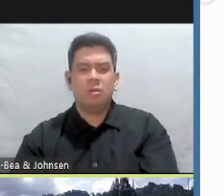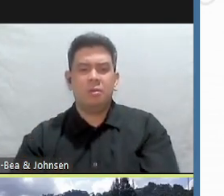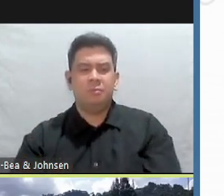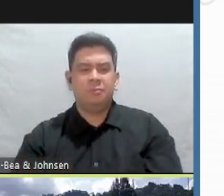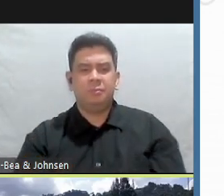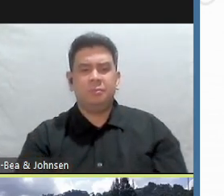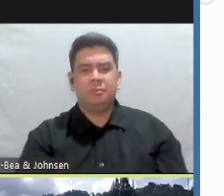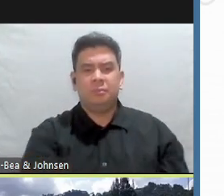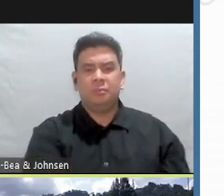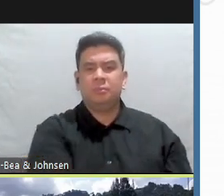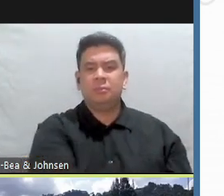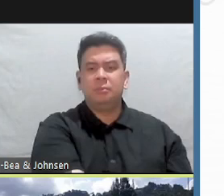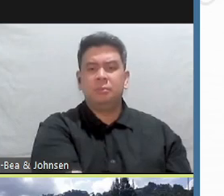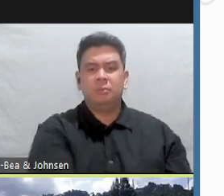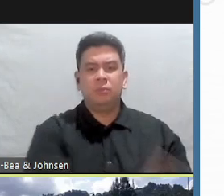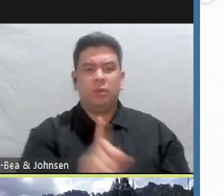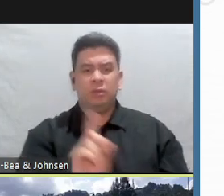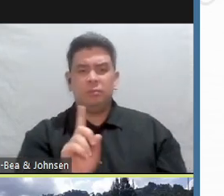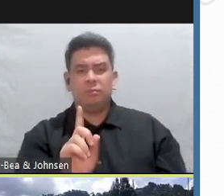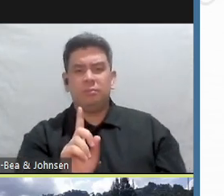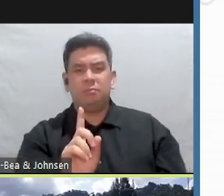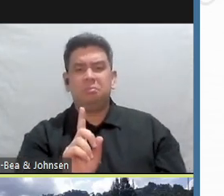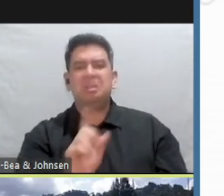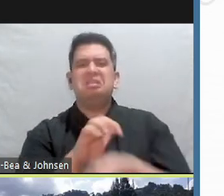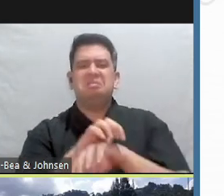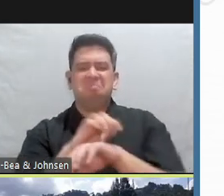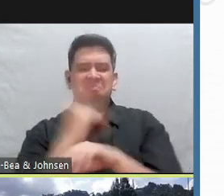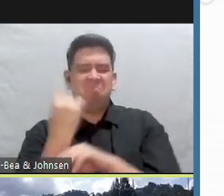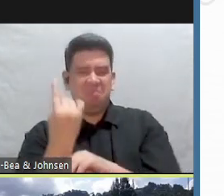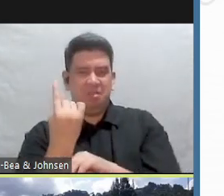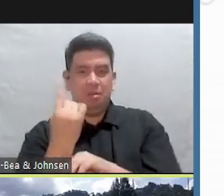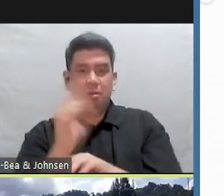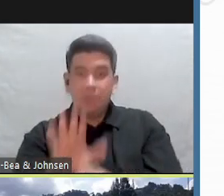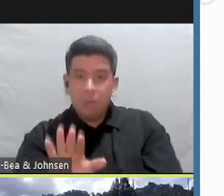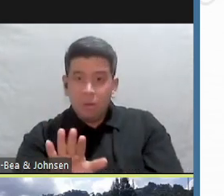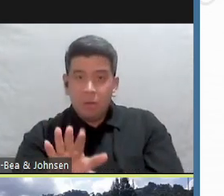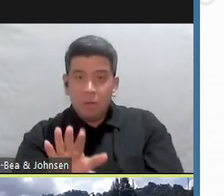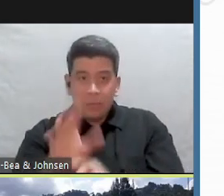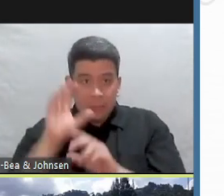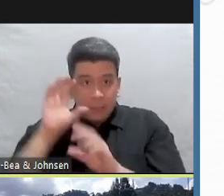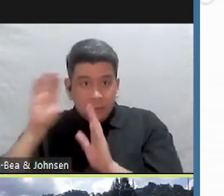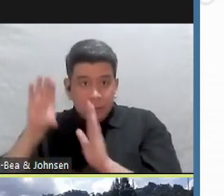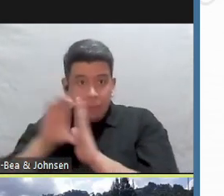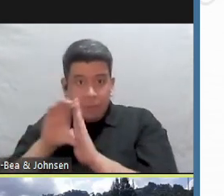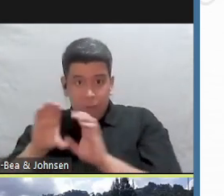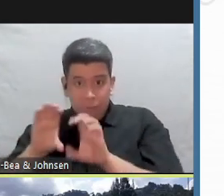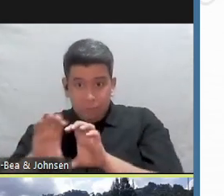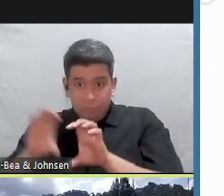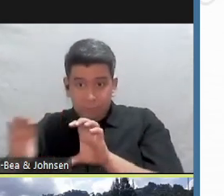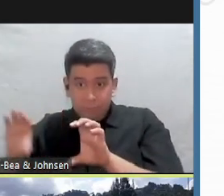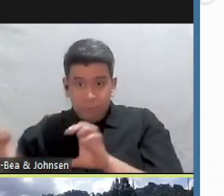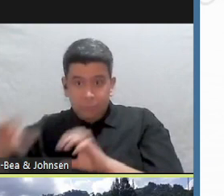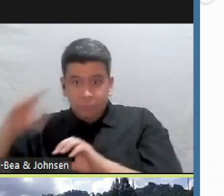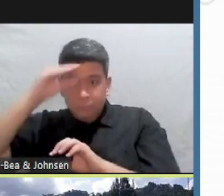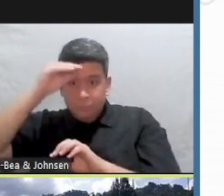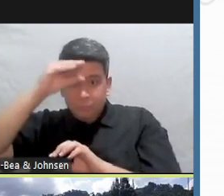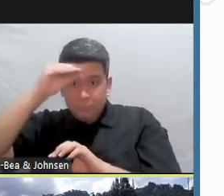Corrales, Bocobo na pinaglaban nila na dapat gamitin ang ating wika sa mga eskwelahan.